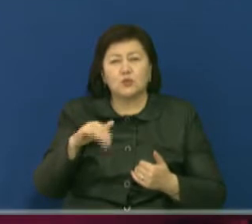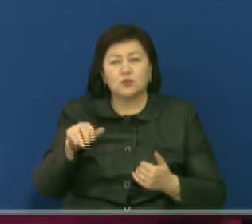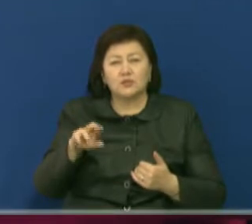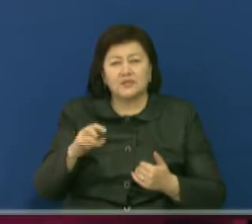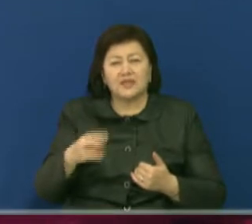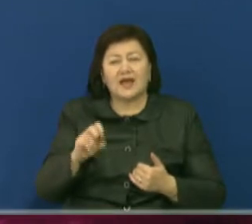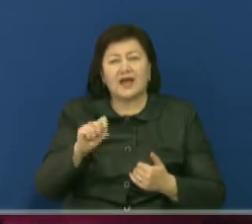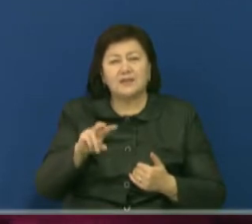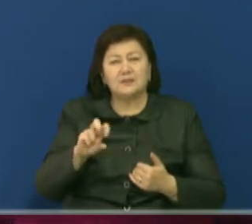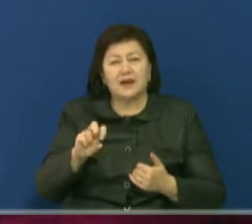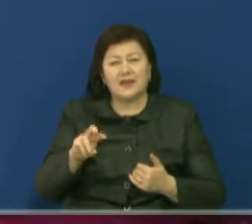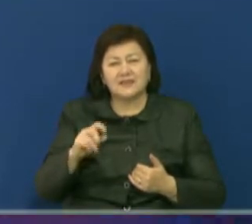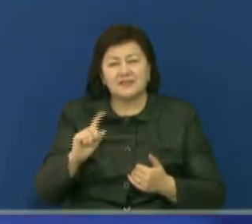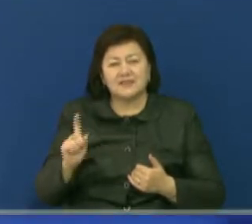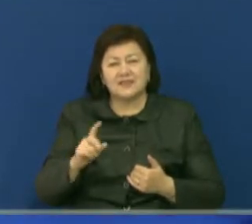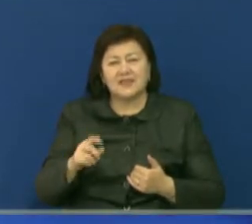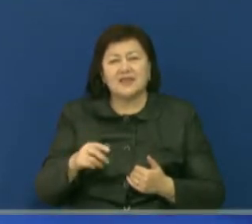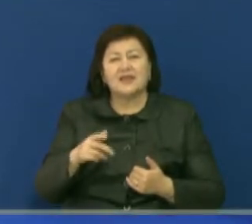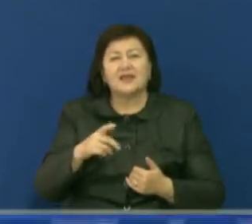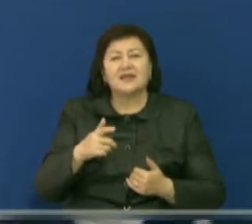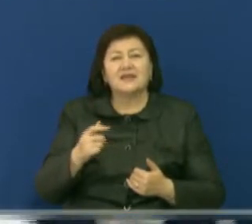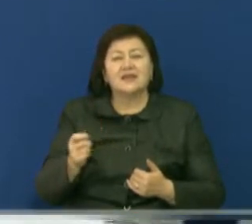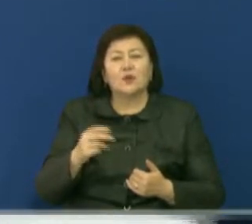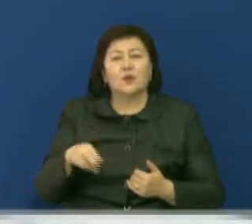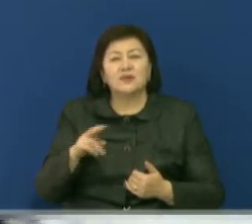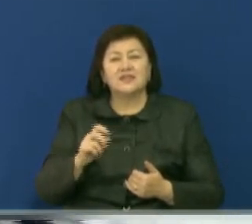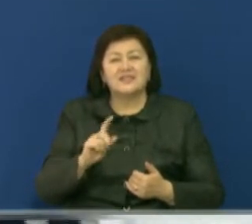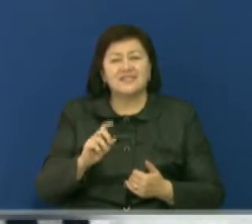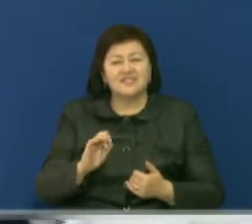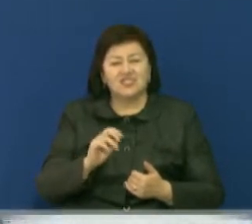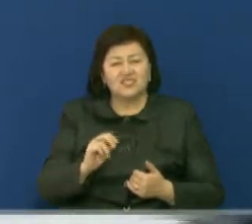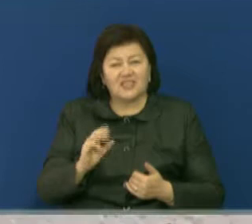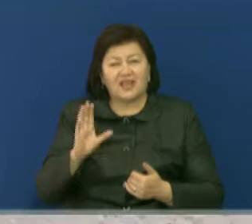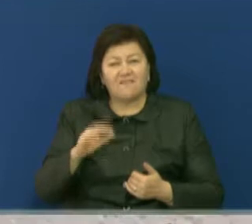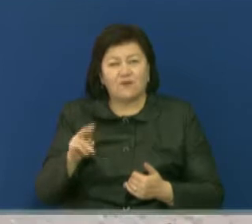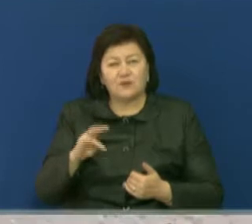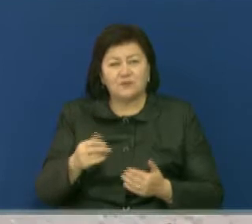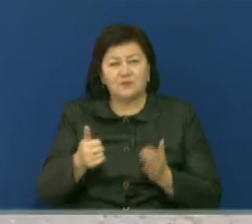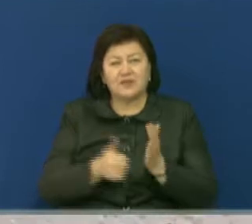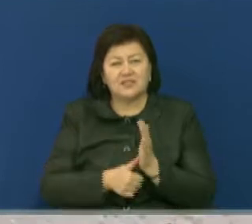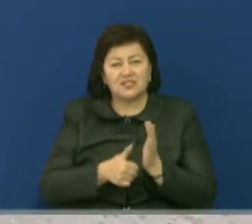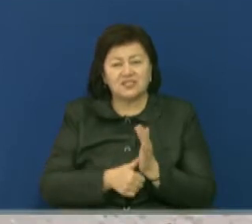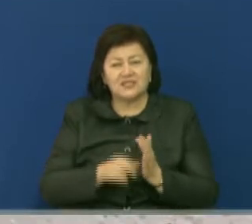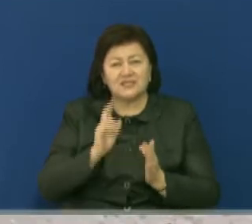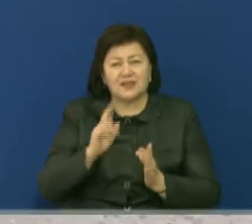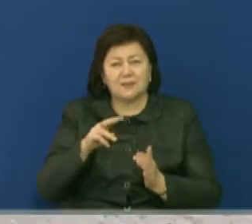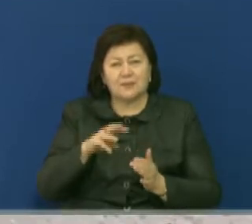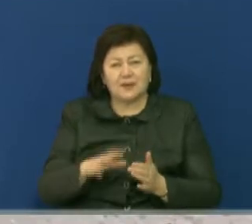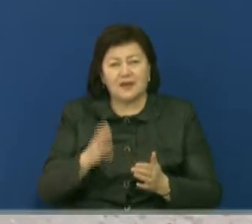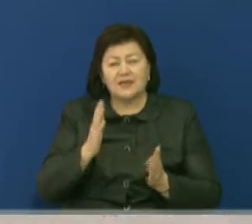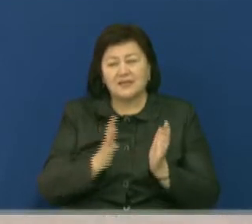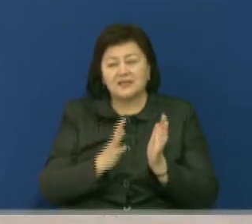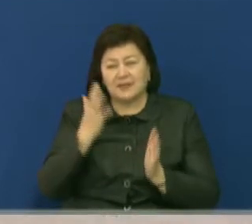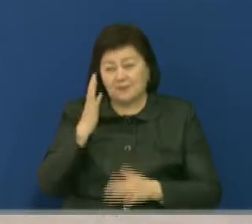Южная, Геологическая, Малая Заливная, Геодезическая, Водный. Общая протяженность будет 6 километров. За 5 месяцев